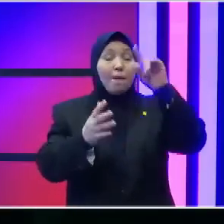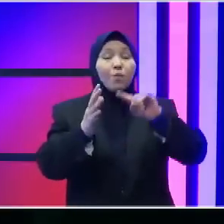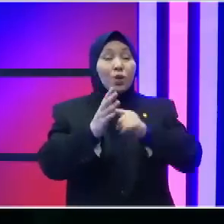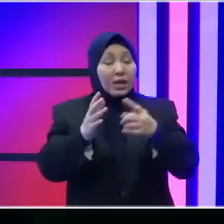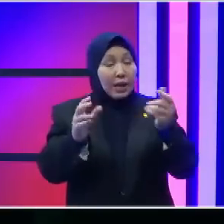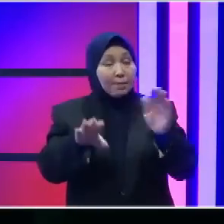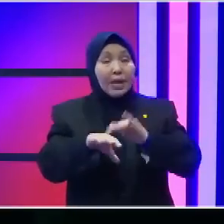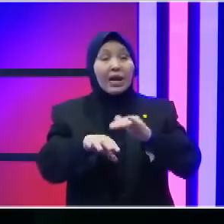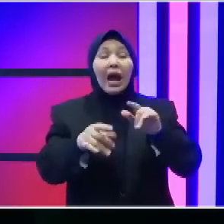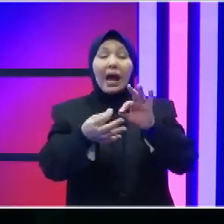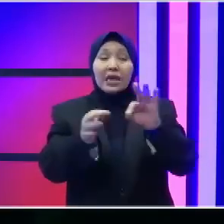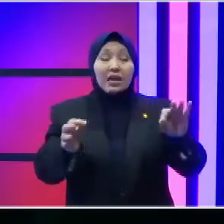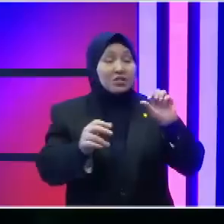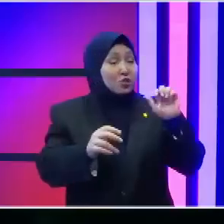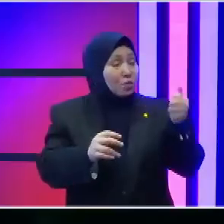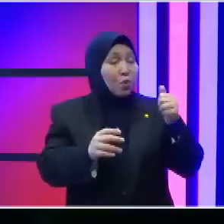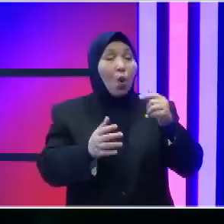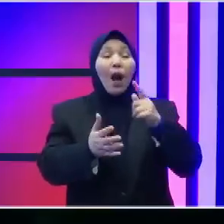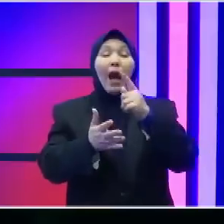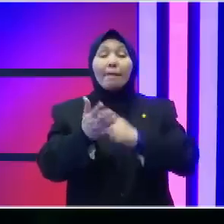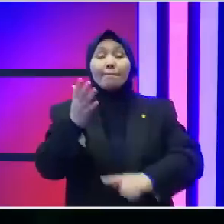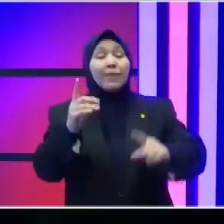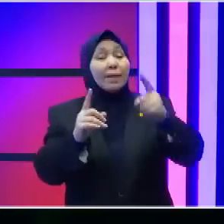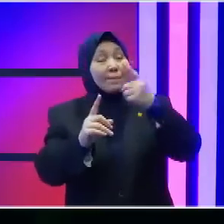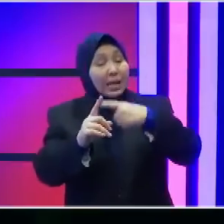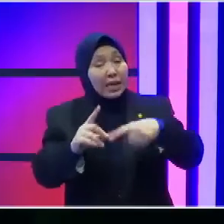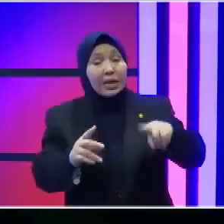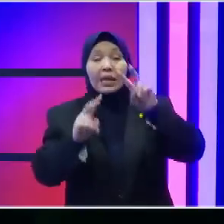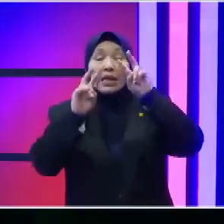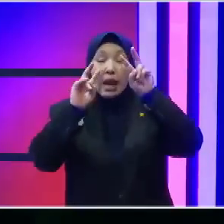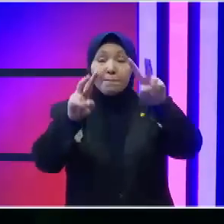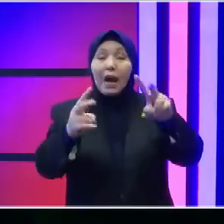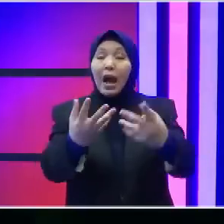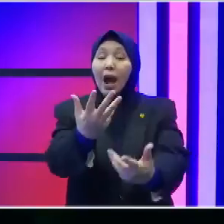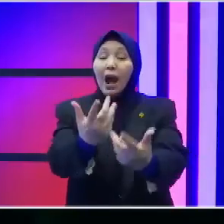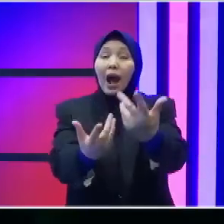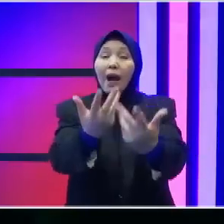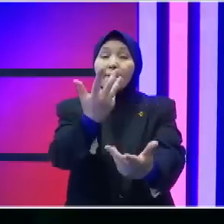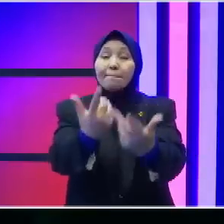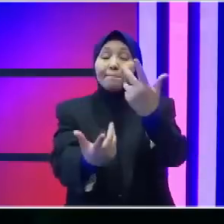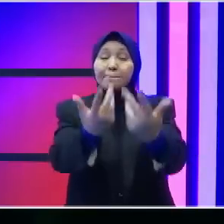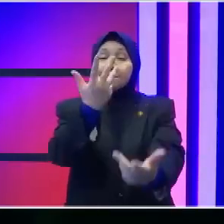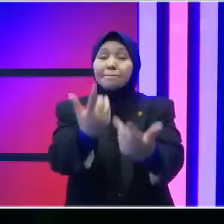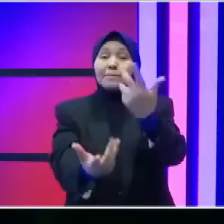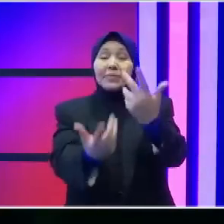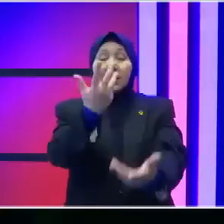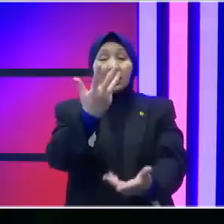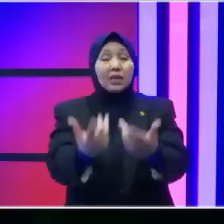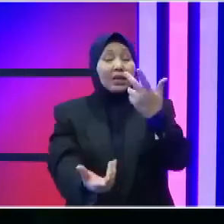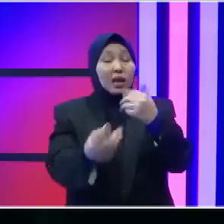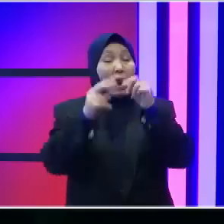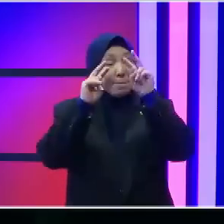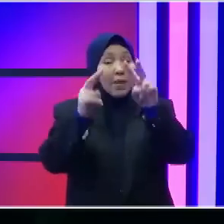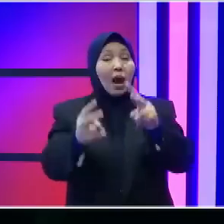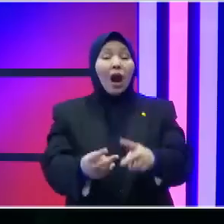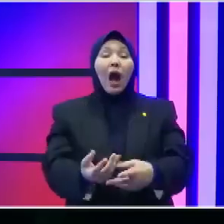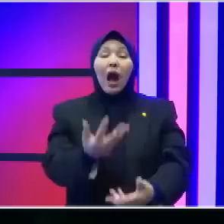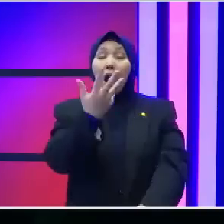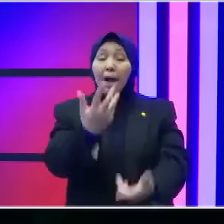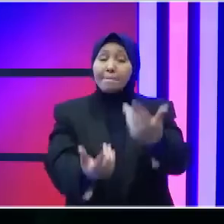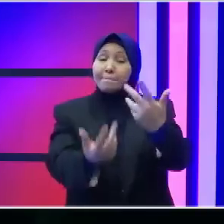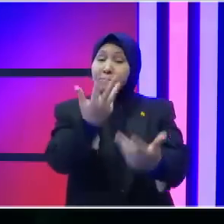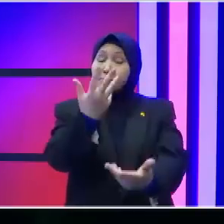perkataan pada ayat 10 itu, apabila dia melihat api ya, faqala li ahlihim kuthu